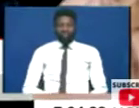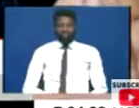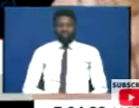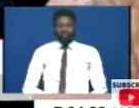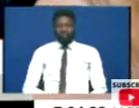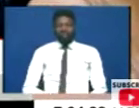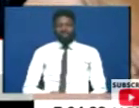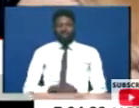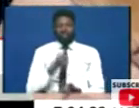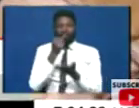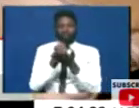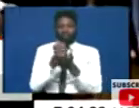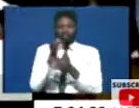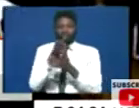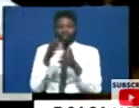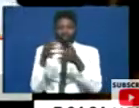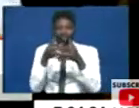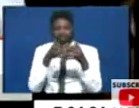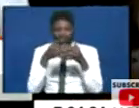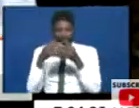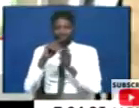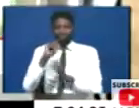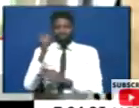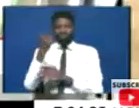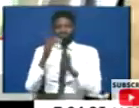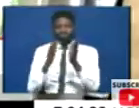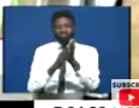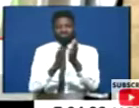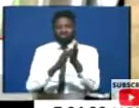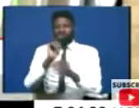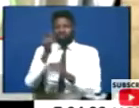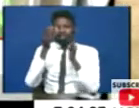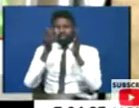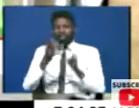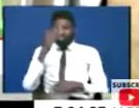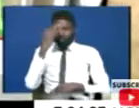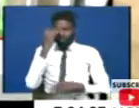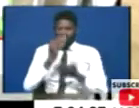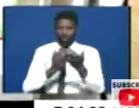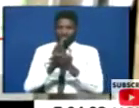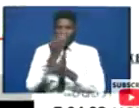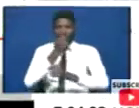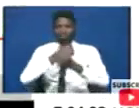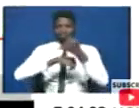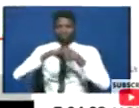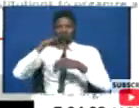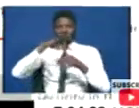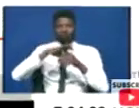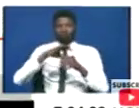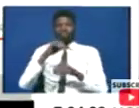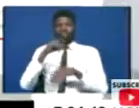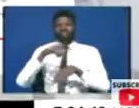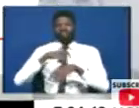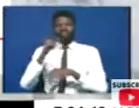Afisi ya ubalozi wa Marekani humo nchini imewapongeza wa Kenya kwa kutekeleza haki yao ya kupiga kura katika uchaguzi mkuu wa Agosti 9.